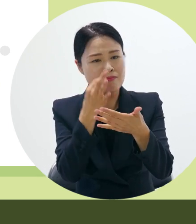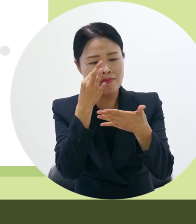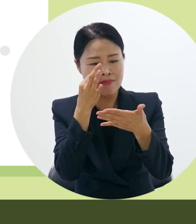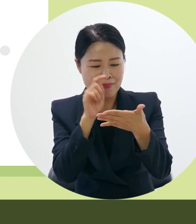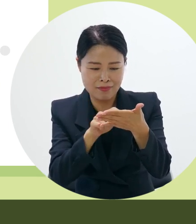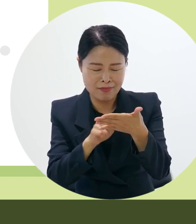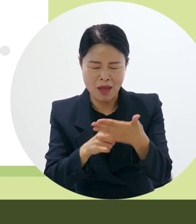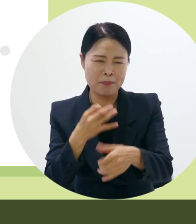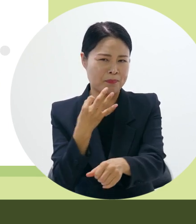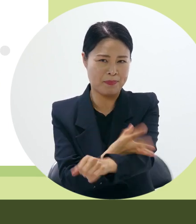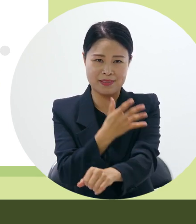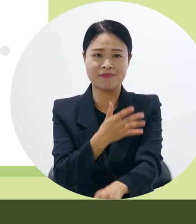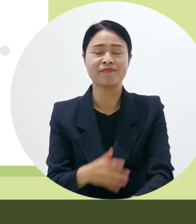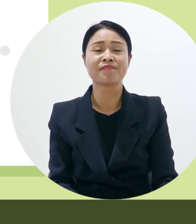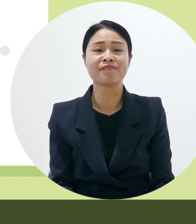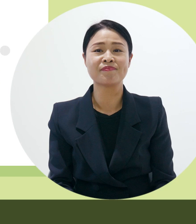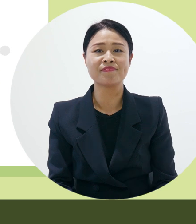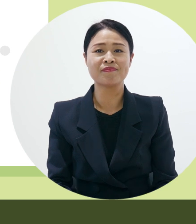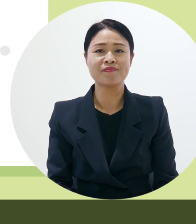편리하게 알아보아요.